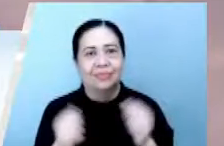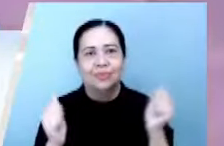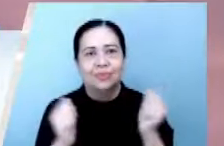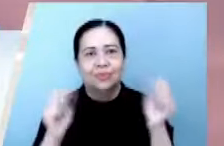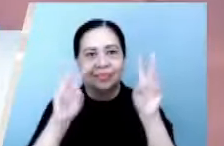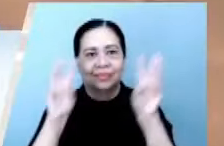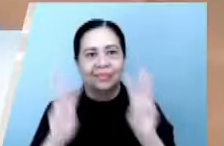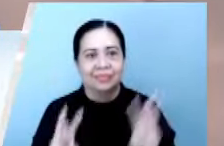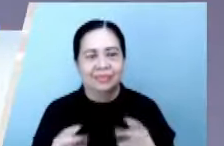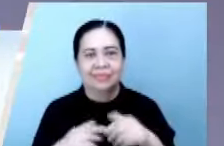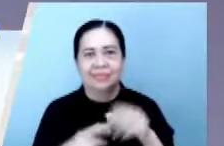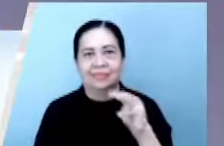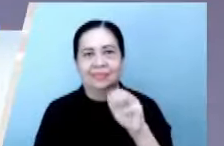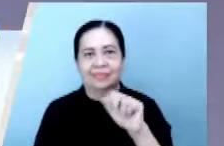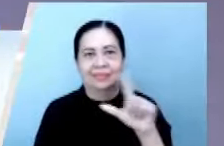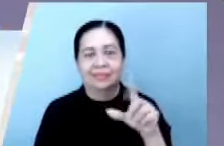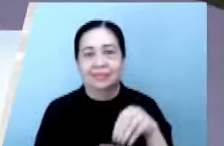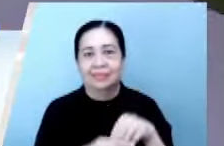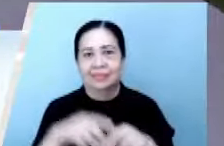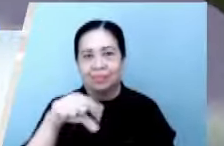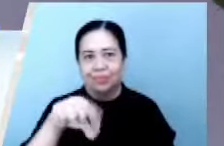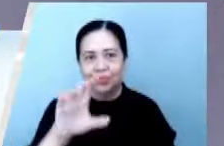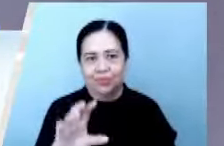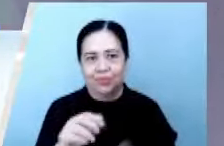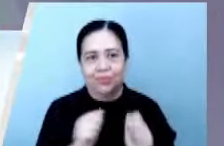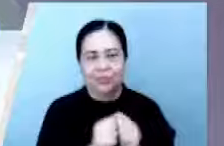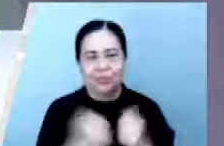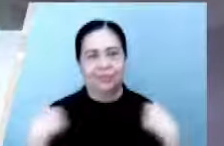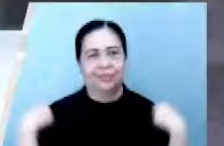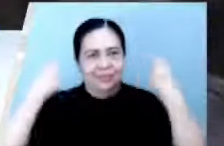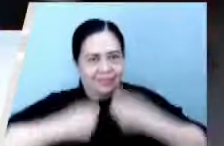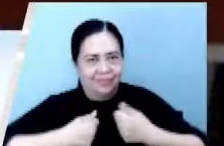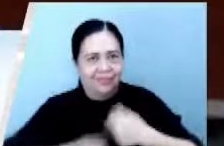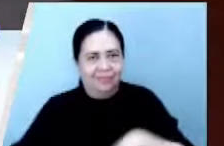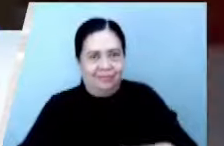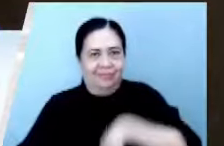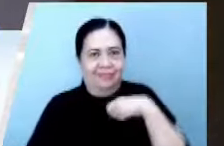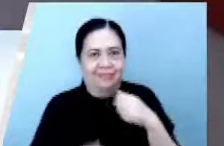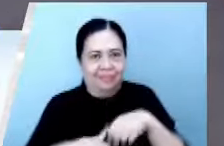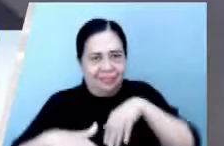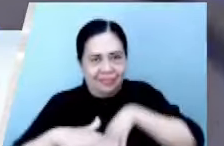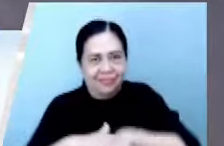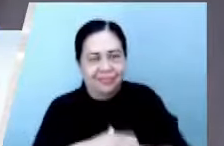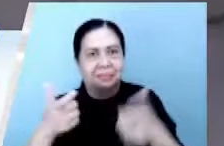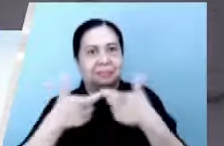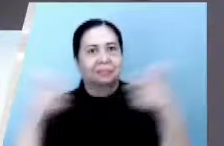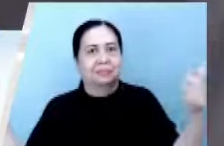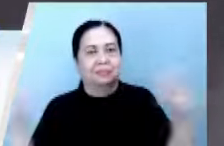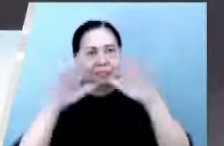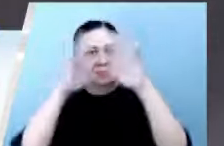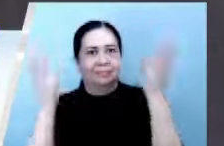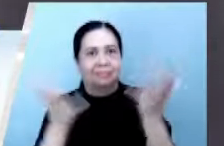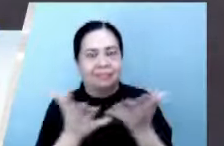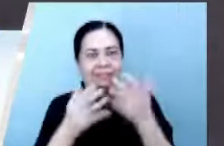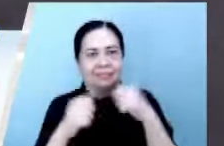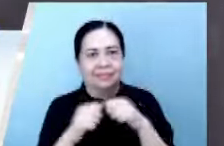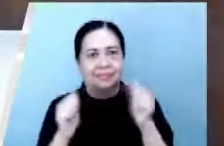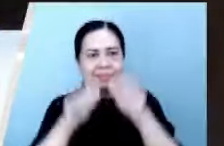mall sa Quezon City. Agad nag-jacket si Monkey at pumasok sa giant snow globe na ito.